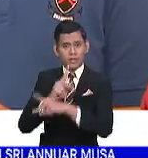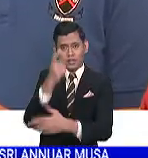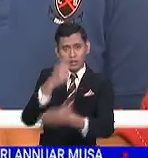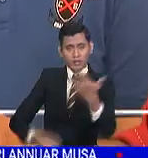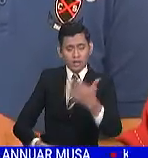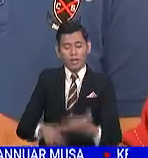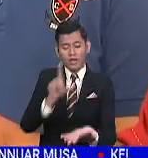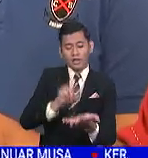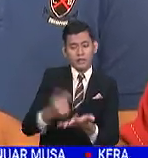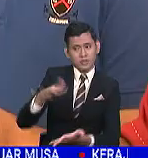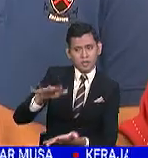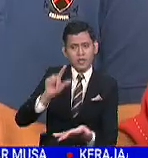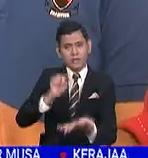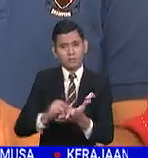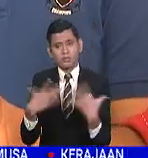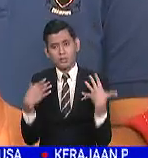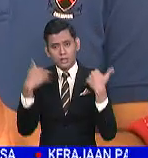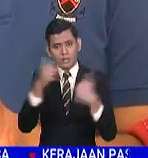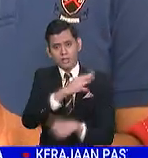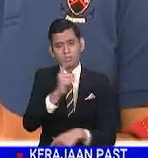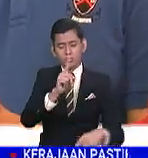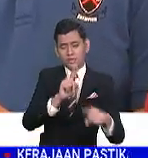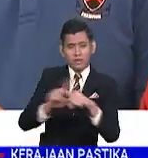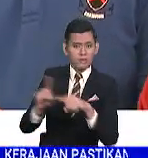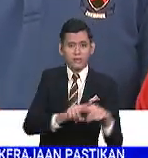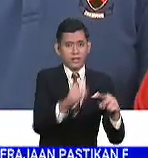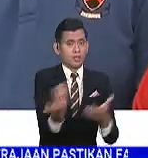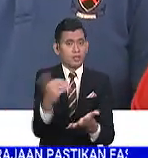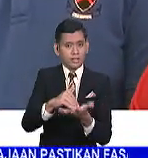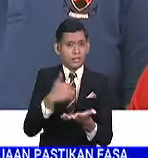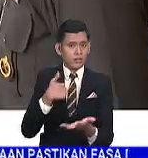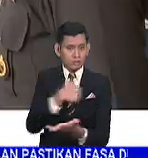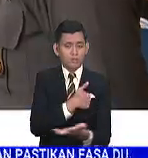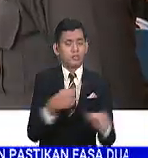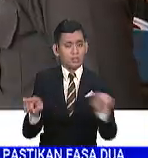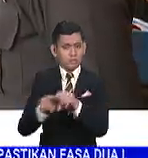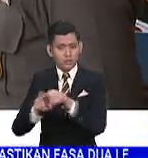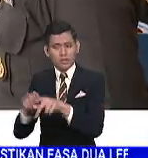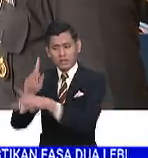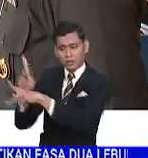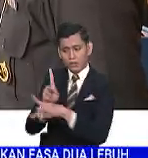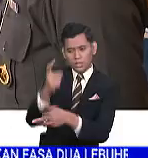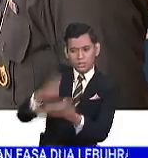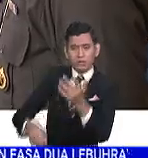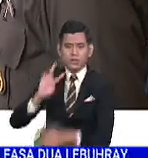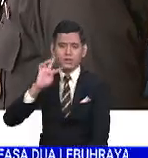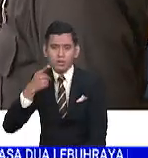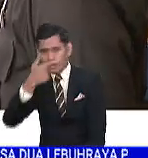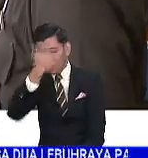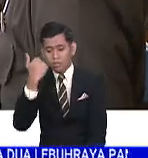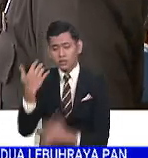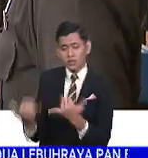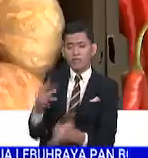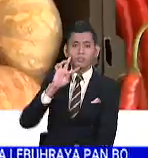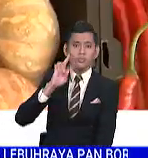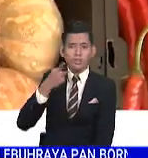standard, ayam segar dan juga sayur-sayuran, yang terutamanya sayur-sayuran yang kita dapati bahawa telah meningkat